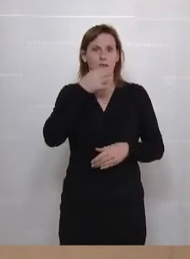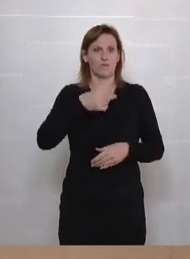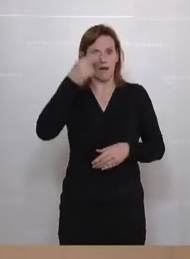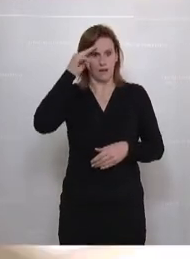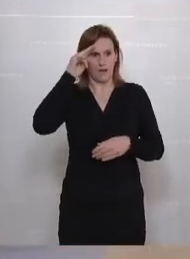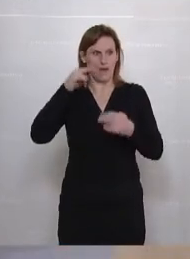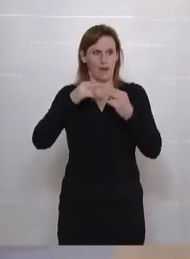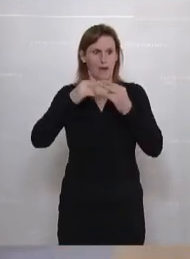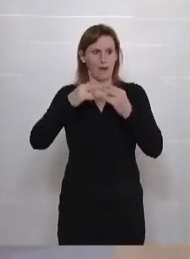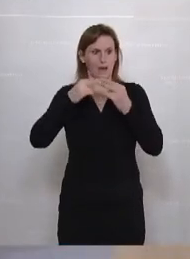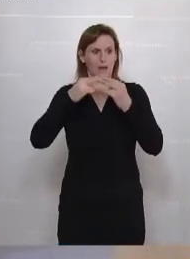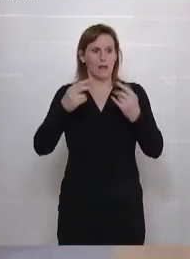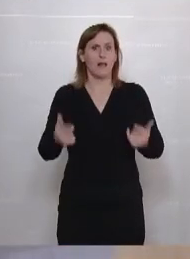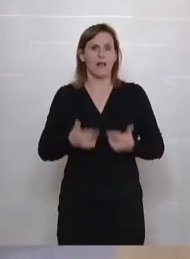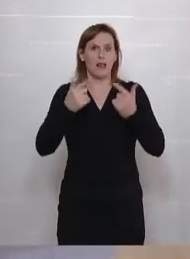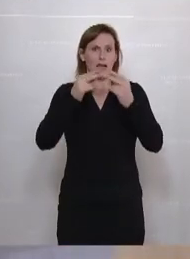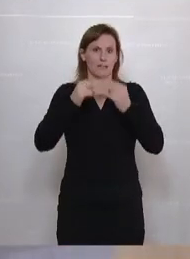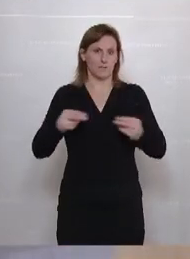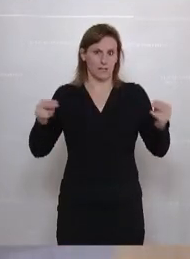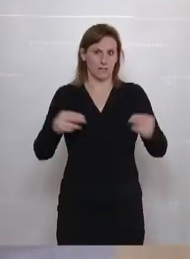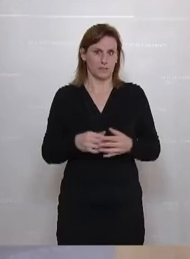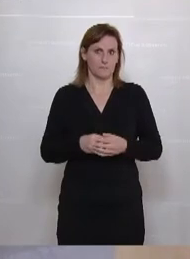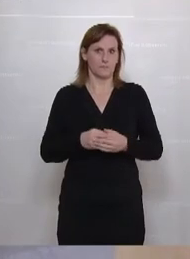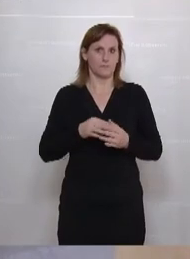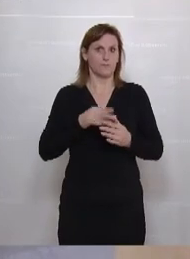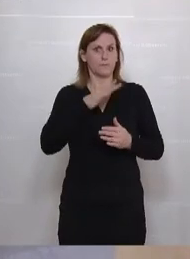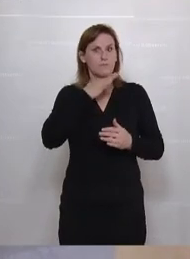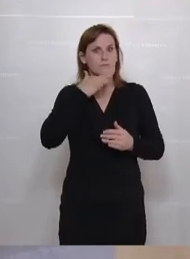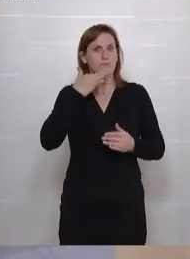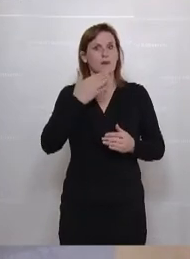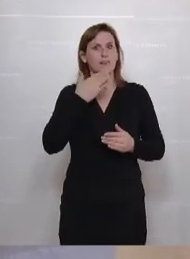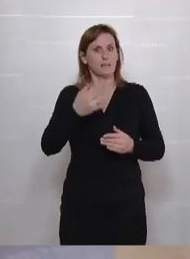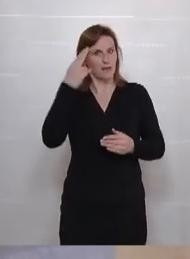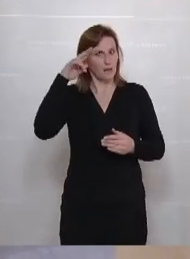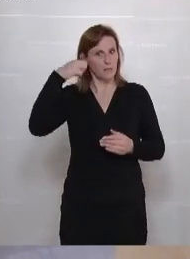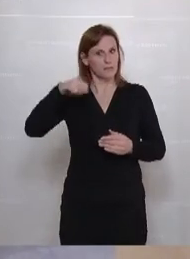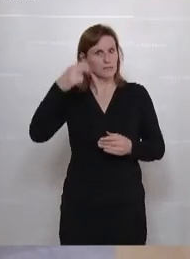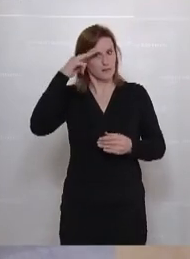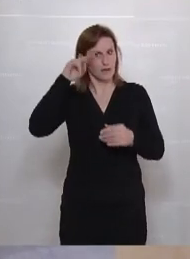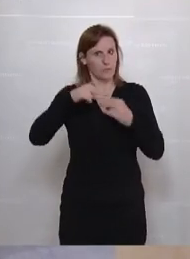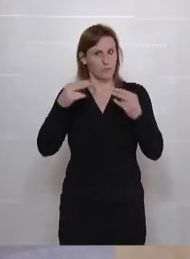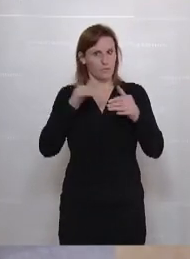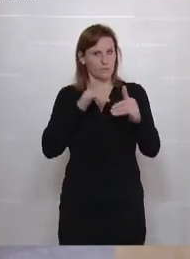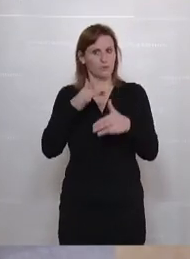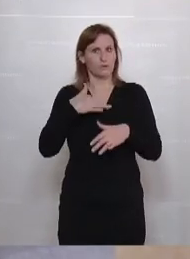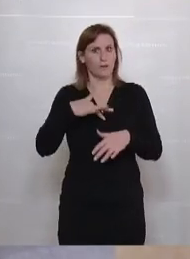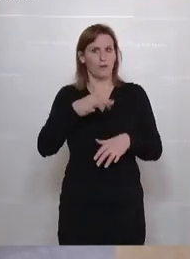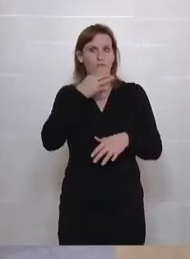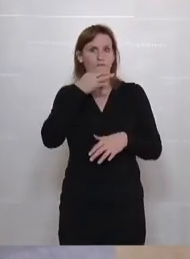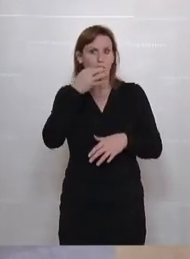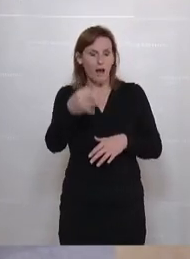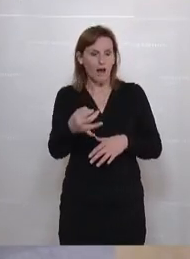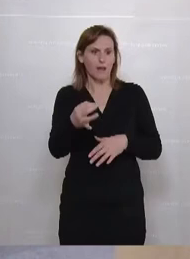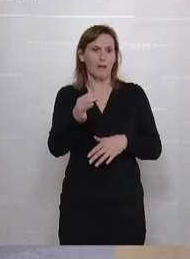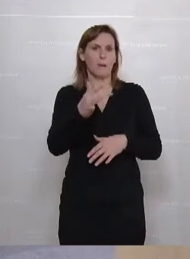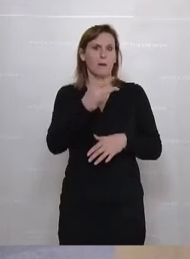Vielen Dank, Herr Präsident. Guten Morgen, Herr Bundesminister. Ich hätte eine Frage an Sie